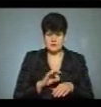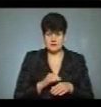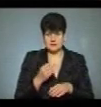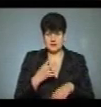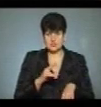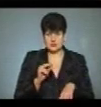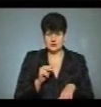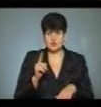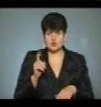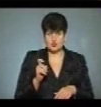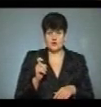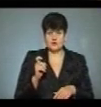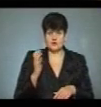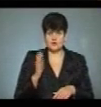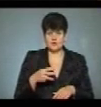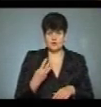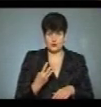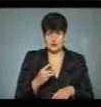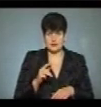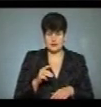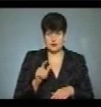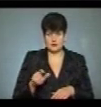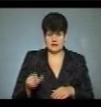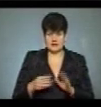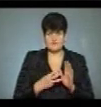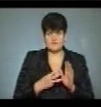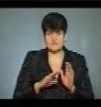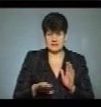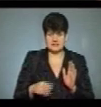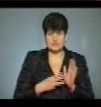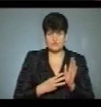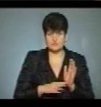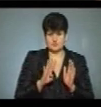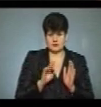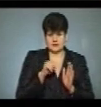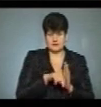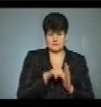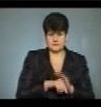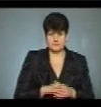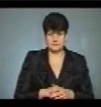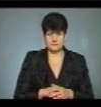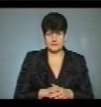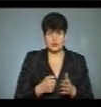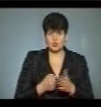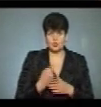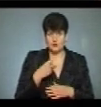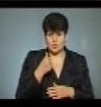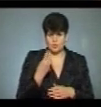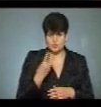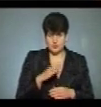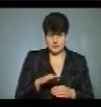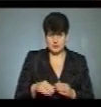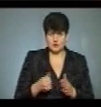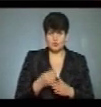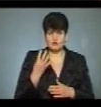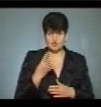число 143 людей. Діти 84 становлять в цьому. До року 3 дітей, до 4